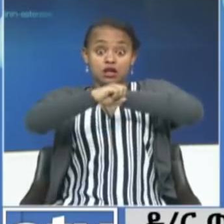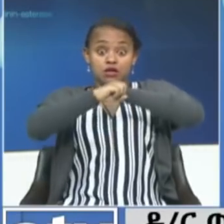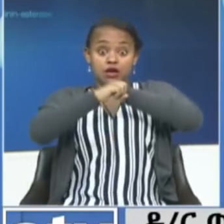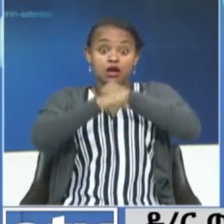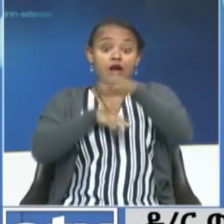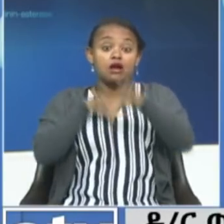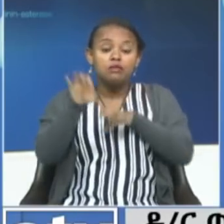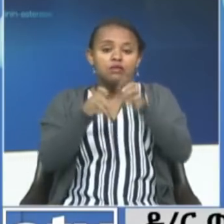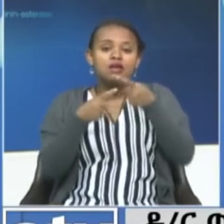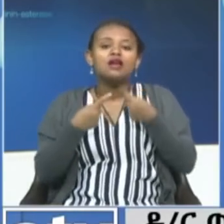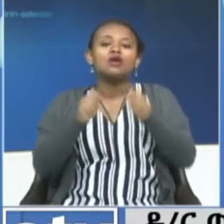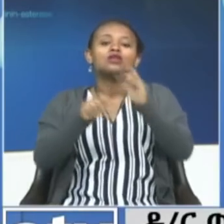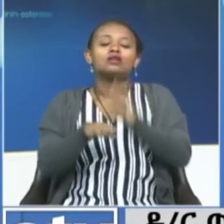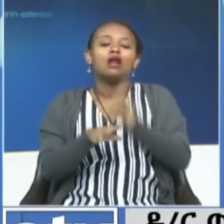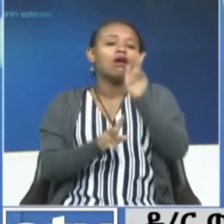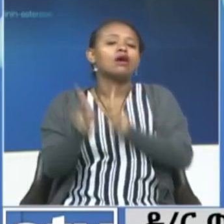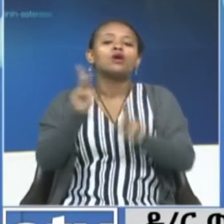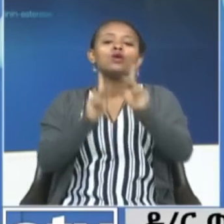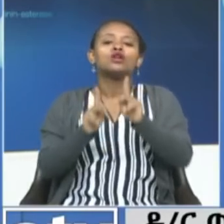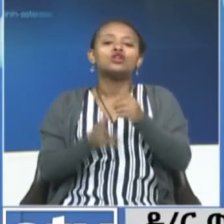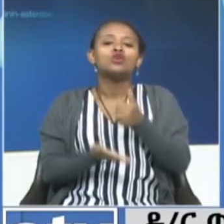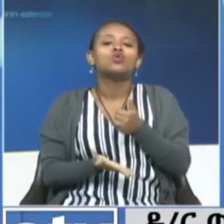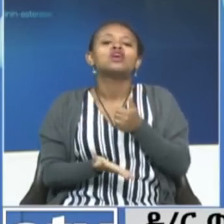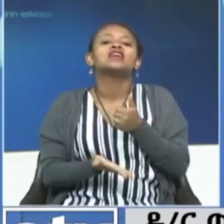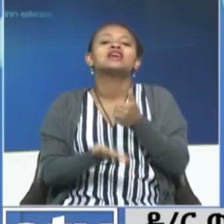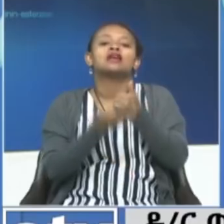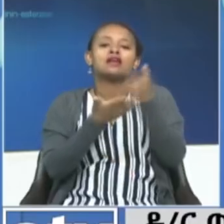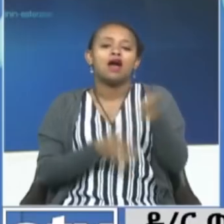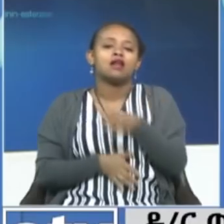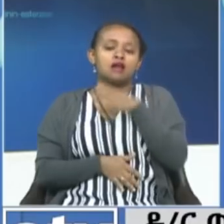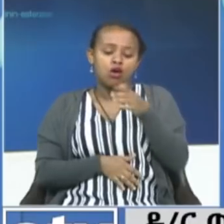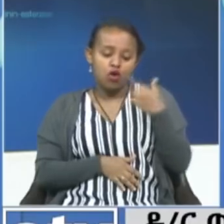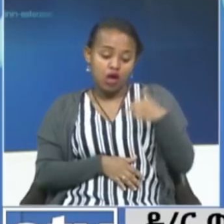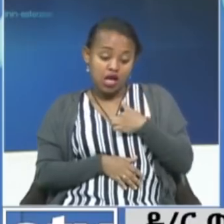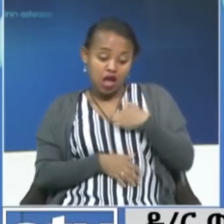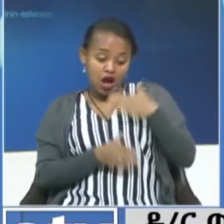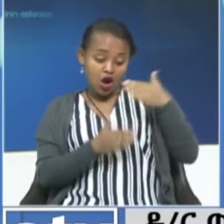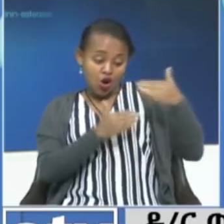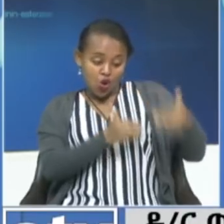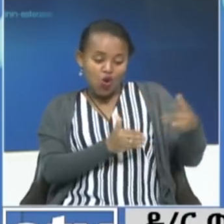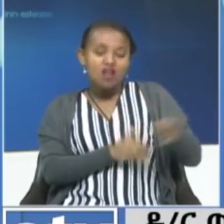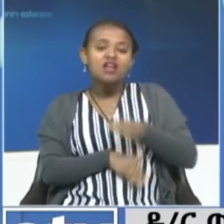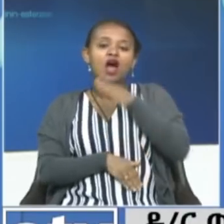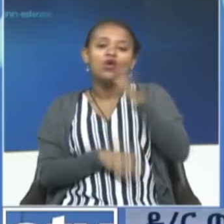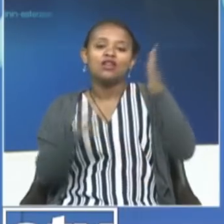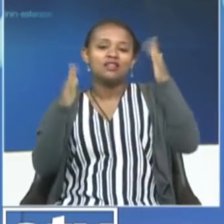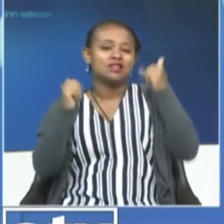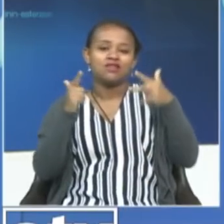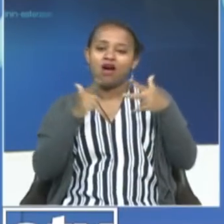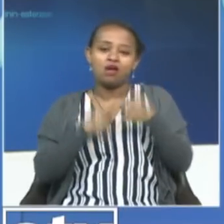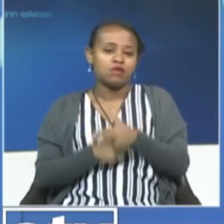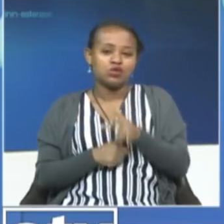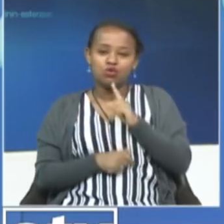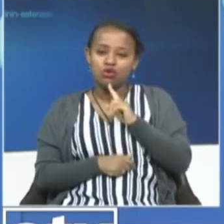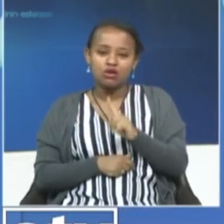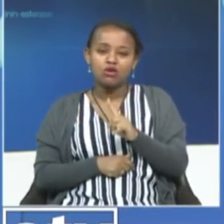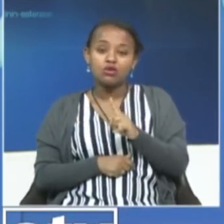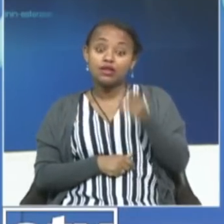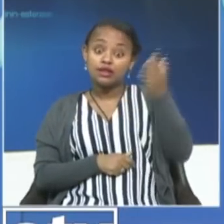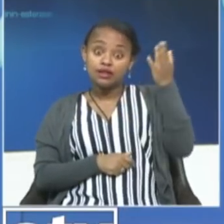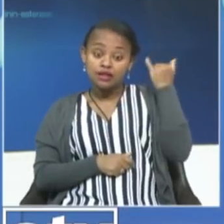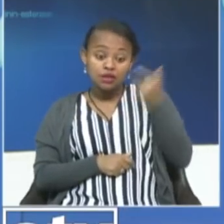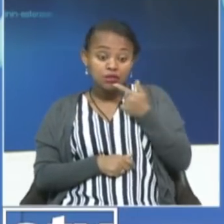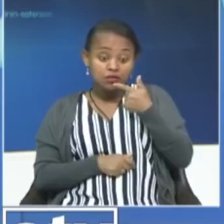ለመከላከል በምናደርገው ጥረት ላይ ህብረተሰቡ እየረዳን እንዳይደለ ከኛ ጎን እንዳይደለ ተስፋ የሚያስቆርጥ ነው። እንግዲህ